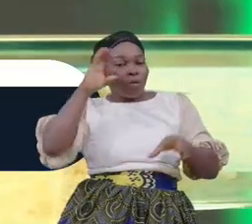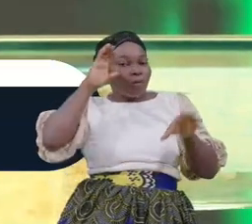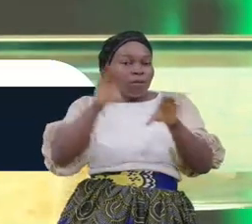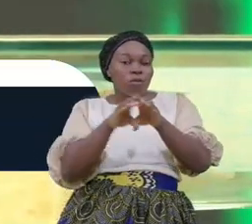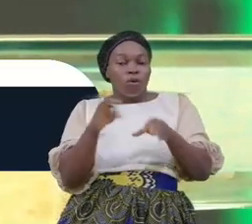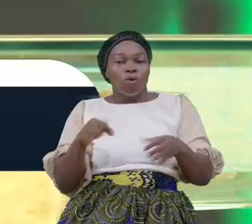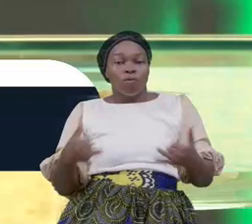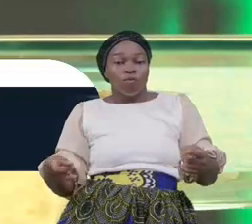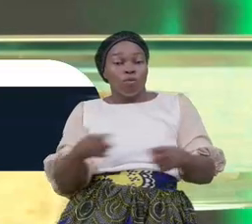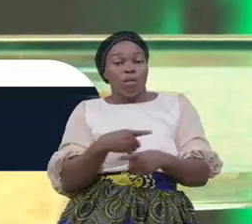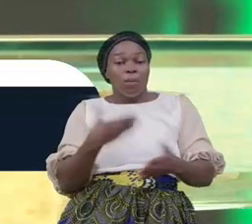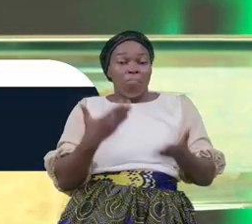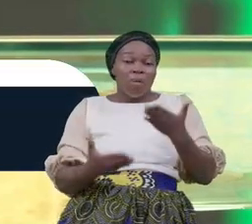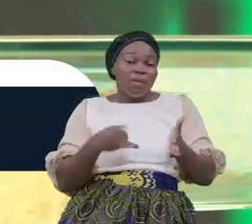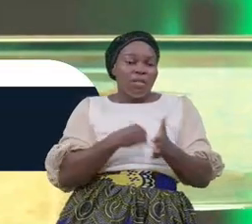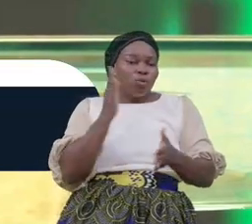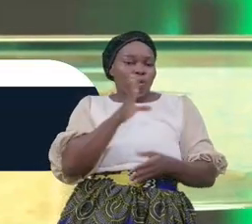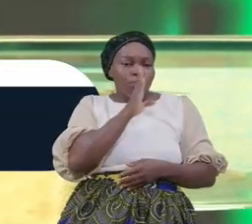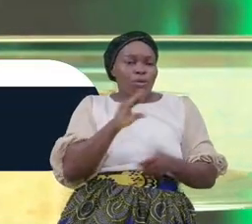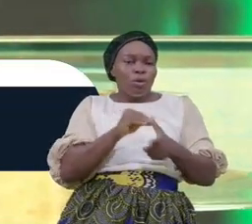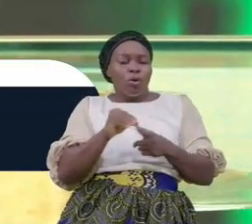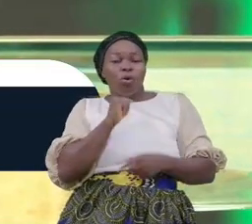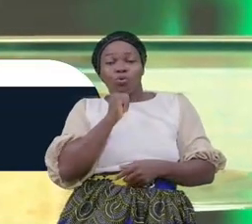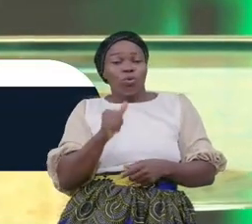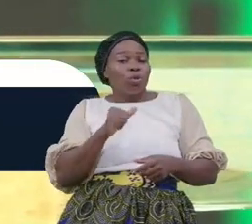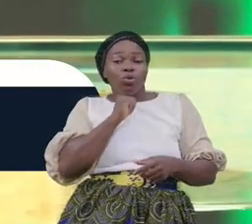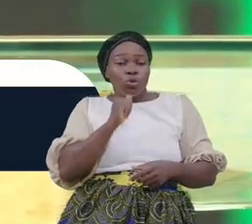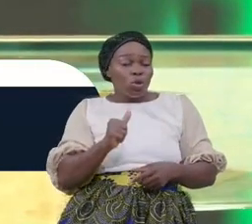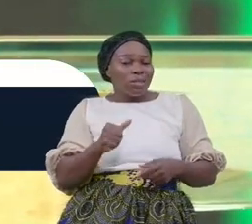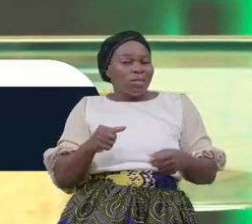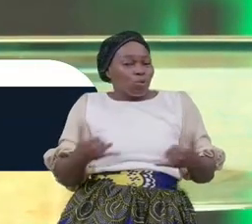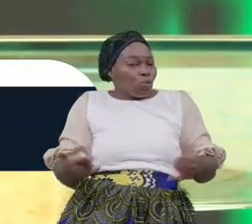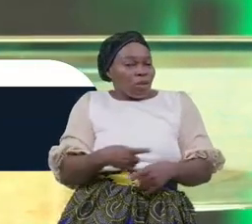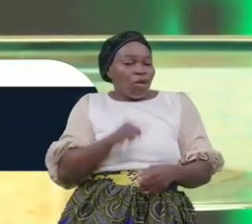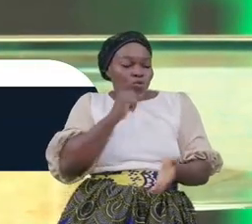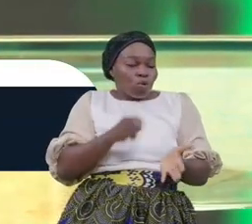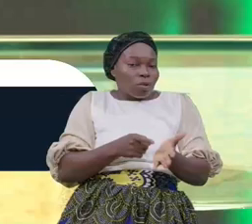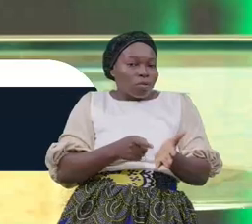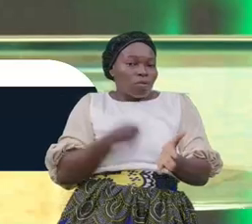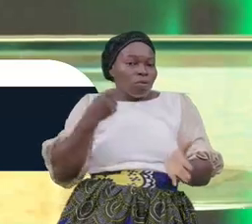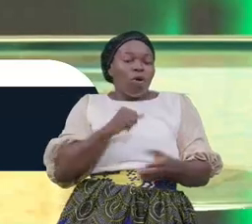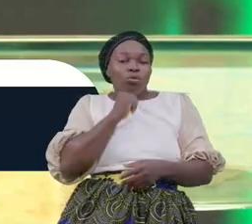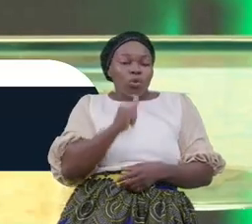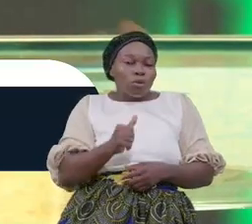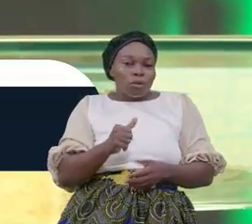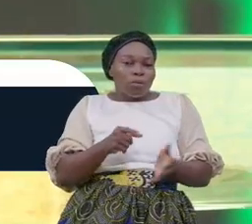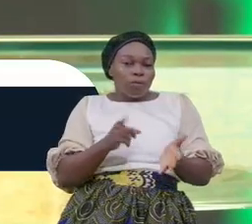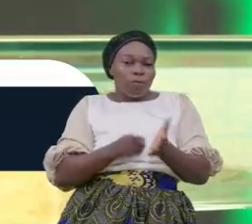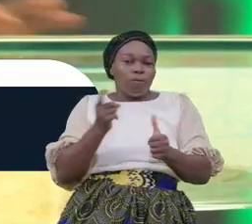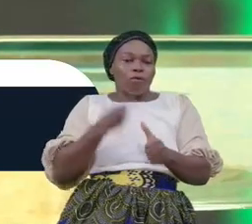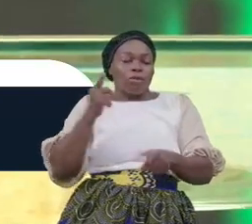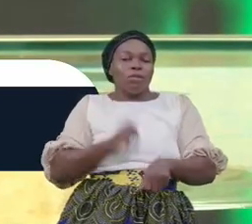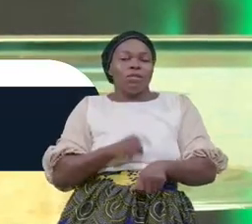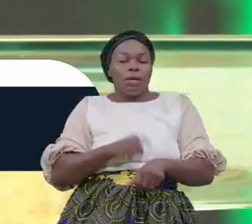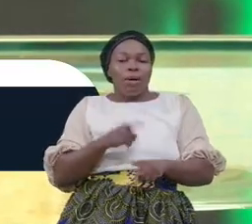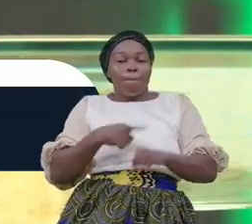ne sera pas fait. La chose était très sûre parce que oui, c'était réglé d'abord avec Abraham et